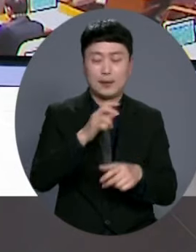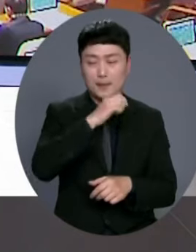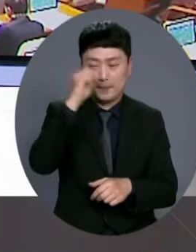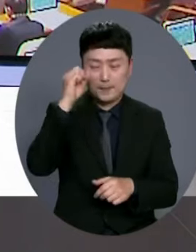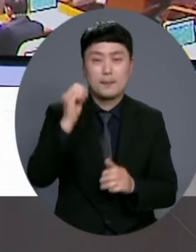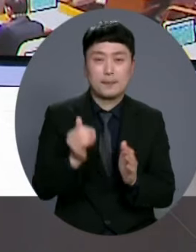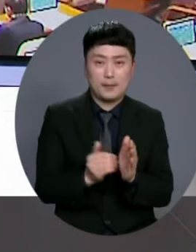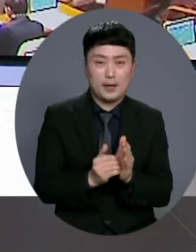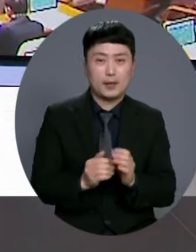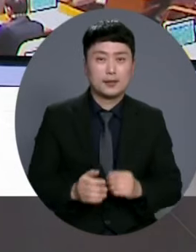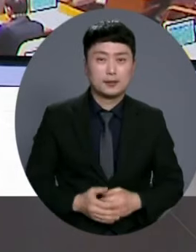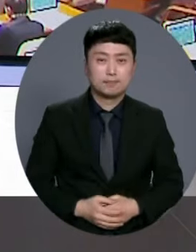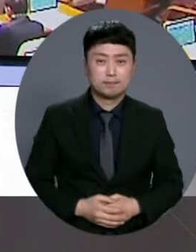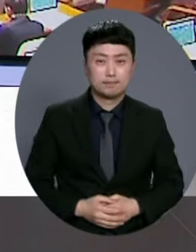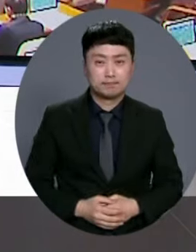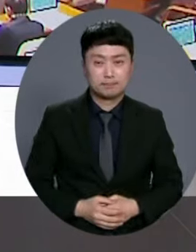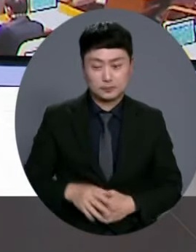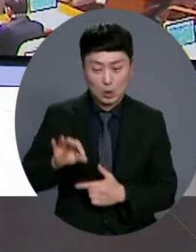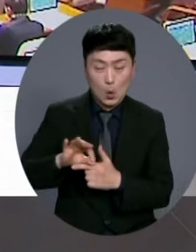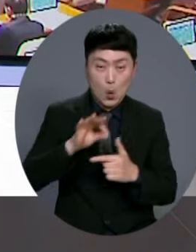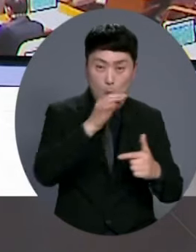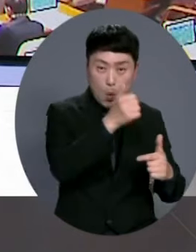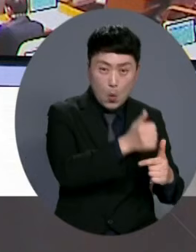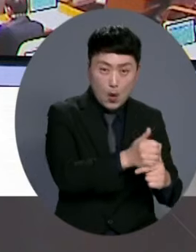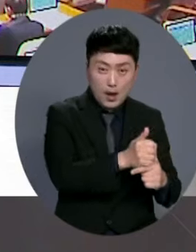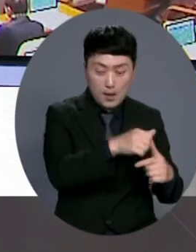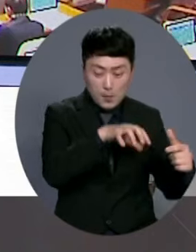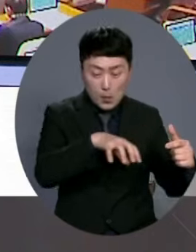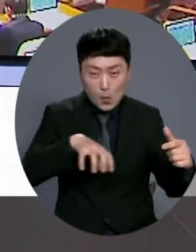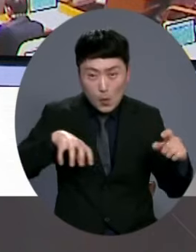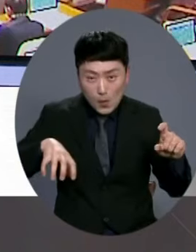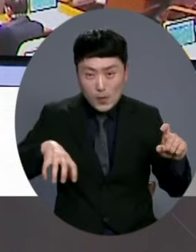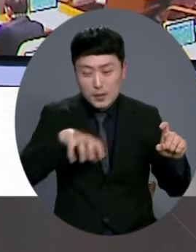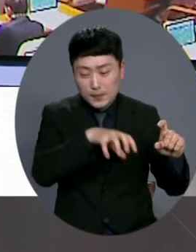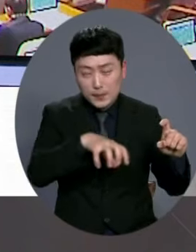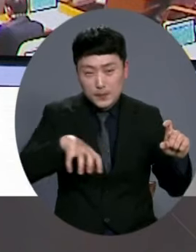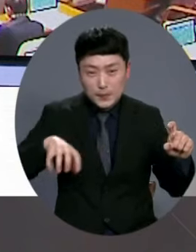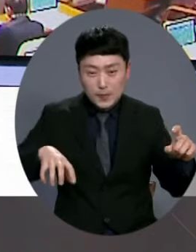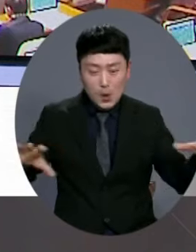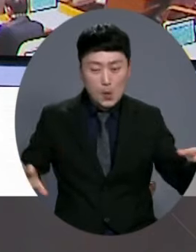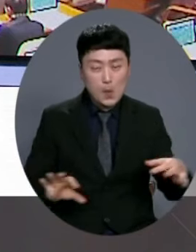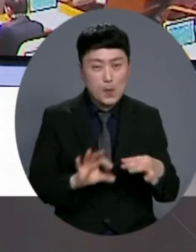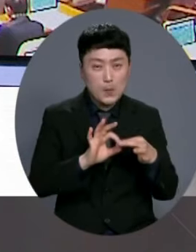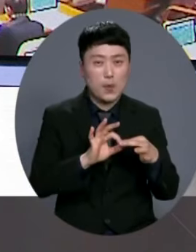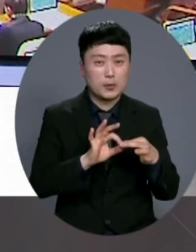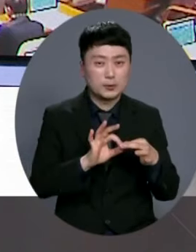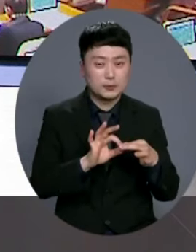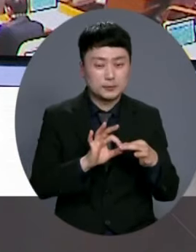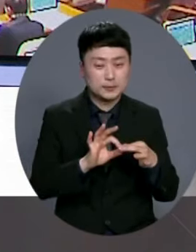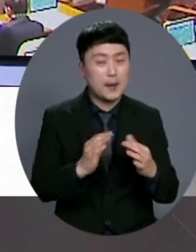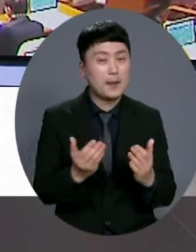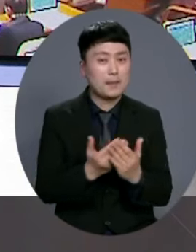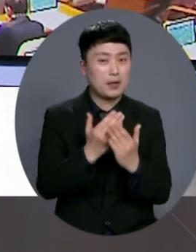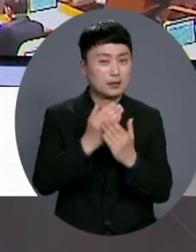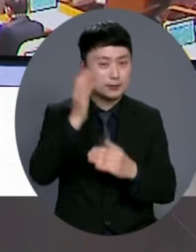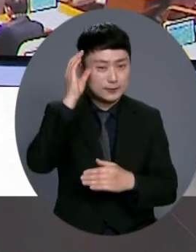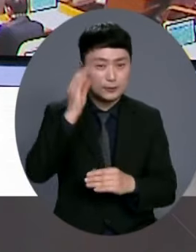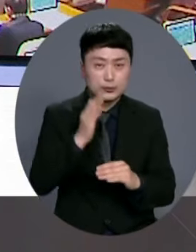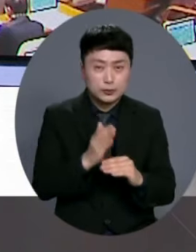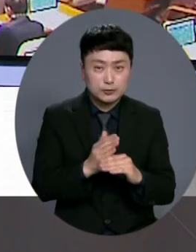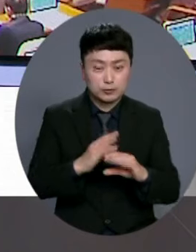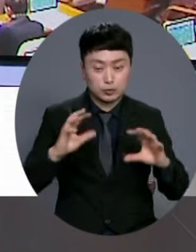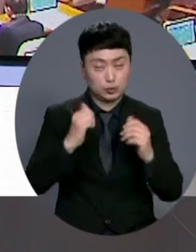됐는데요. 영호남 10개 지자체를 지나는 달빛철도는 남부권 발전을 이끌 것으로 기대됩니다만 국회